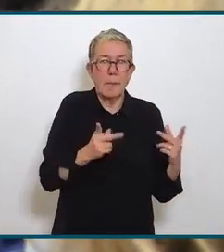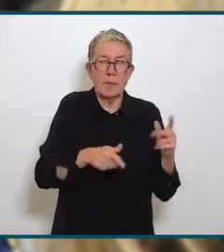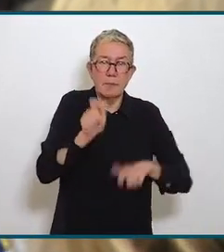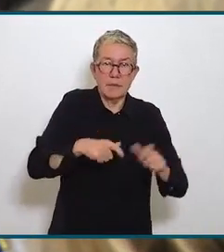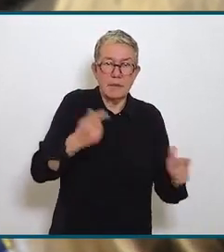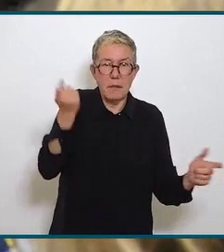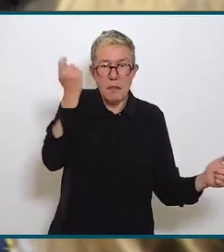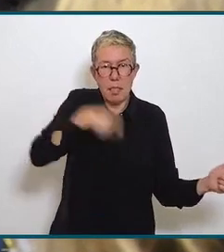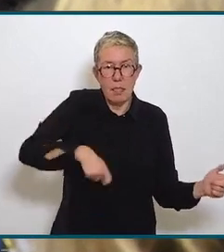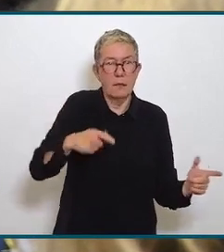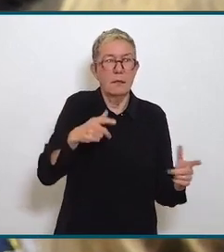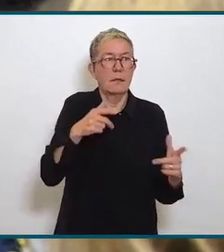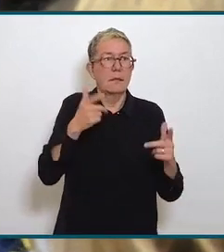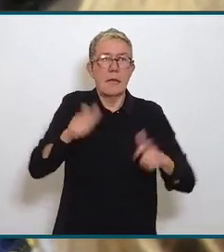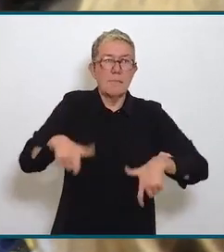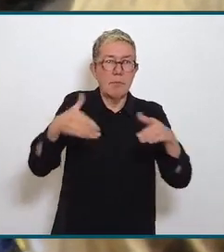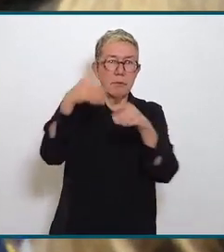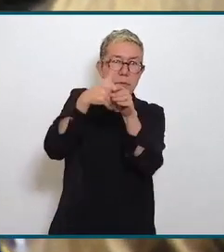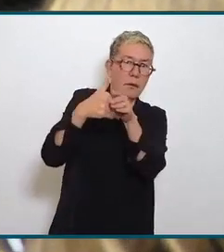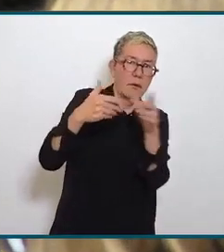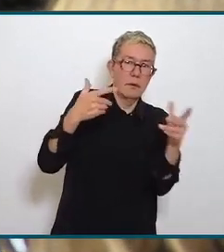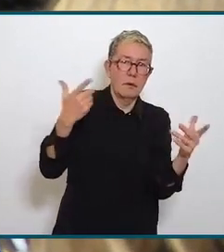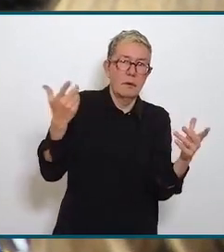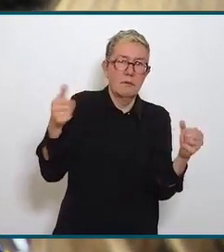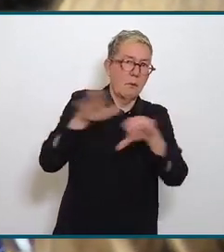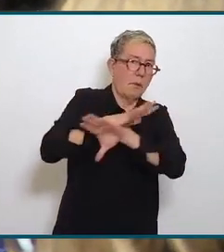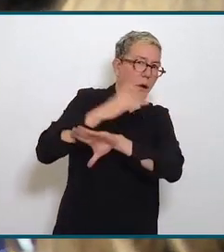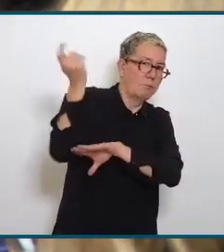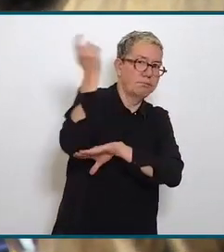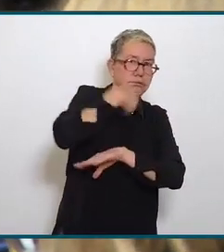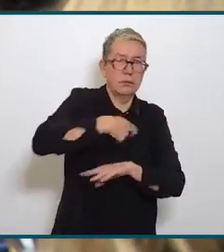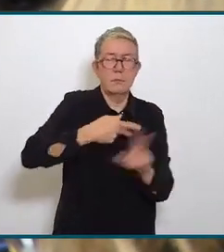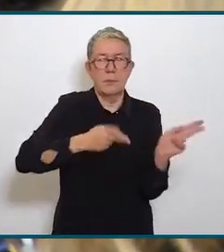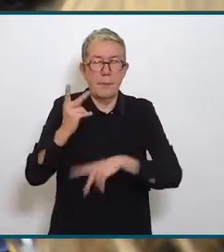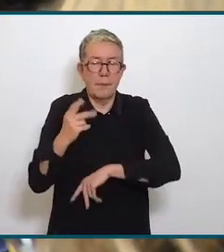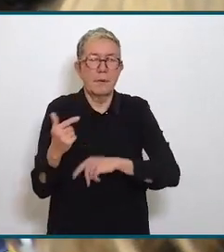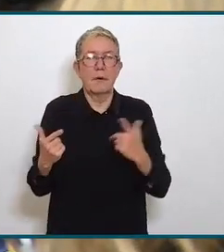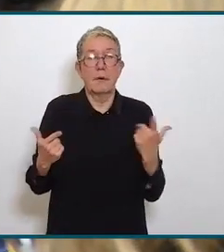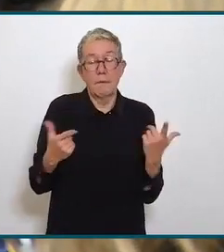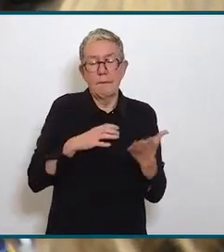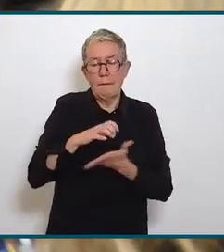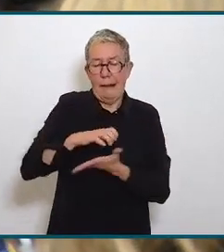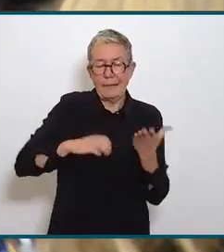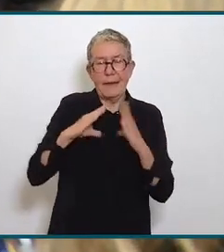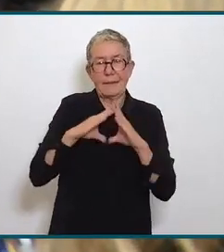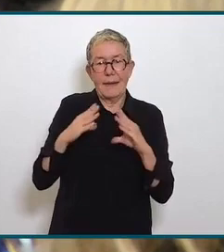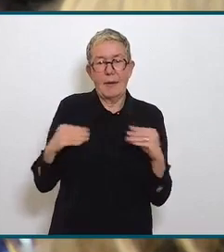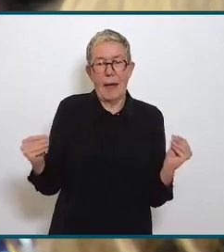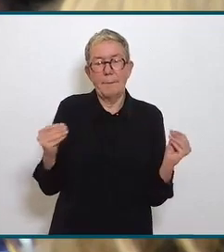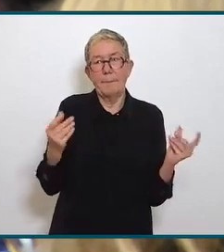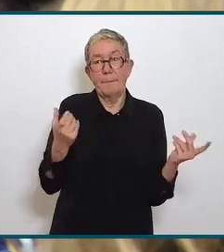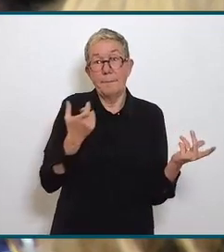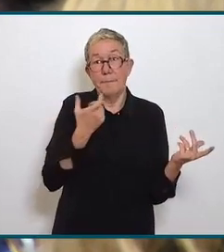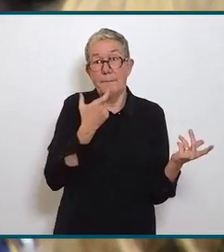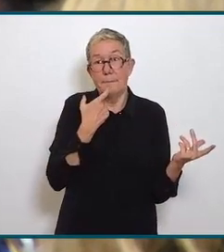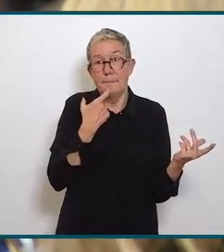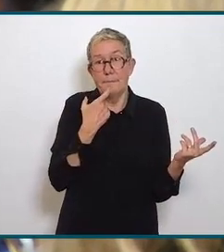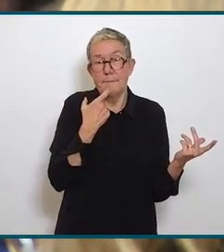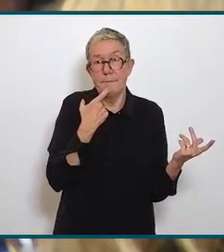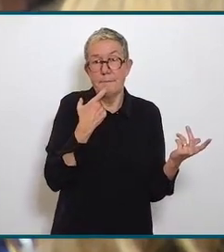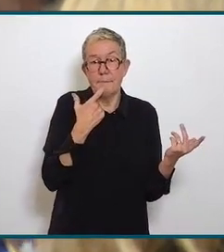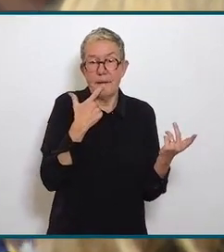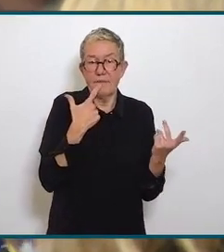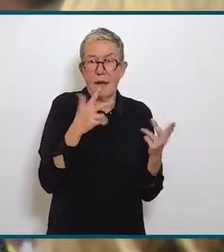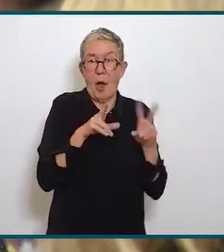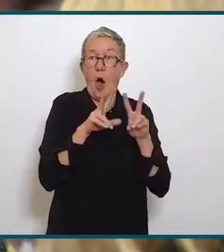derrière les fenêtres de vos quartiers, de votre voisinage. Les articles du Télégramme, pour ne pas le citer, récemment sur l'enquête, notamment par rapport à la cocaïne,